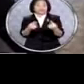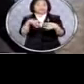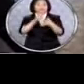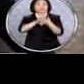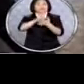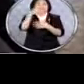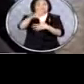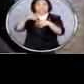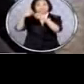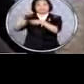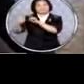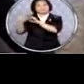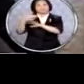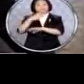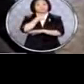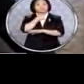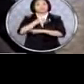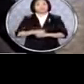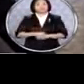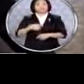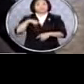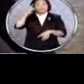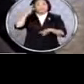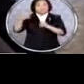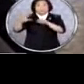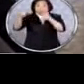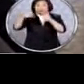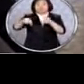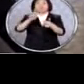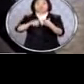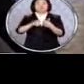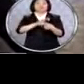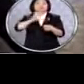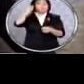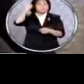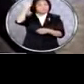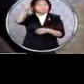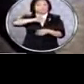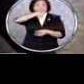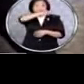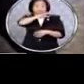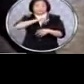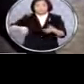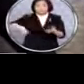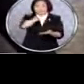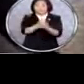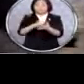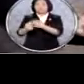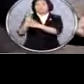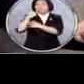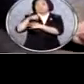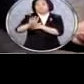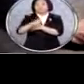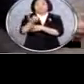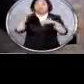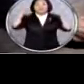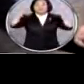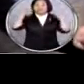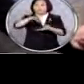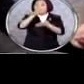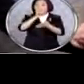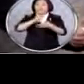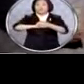去跟中国谈，我相信这样的共识才能够创造出来台湾整体的力量。就像刚才宋楚瑜讲的，我